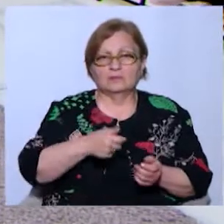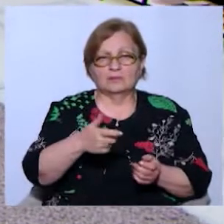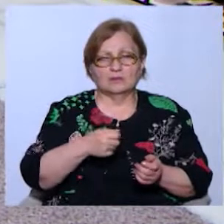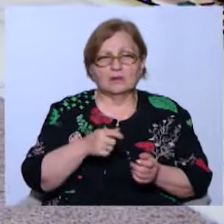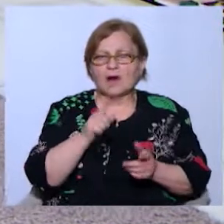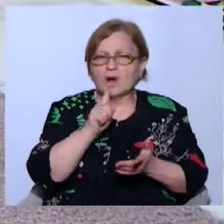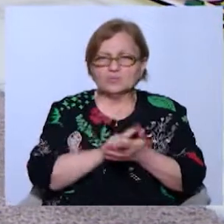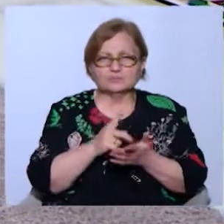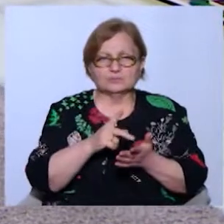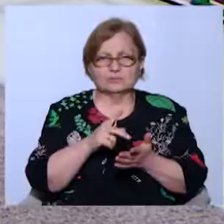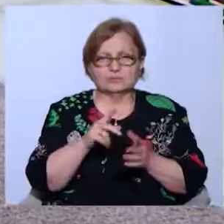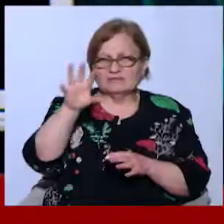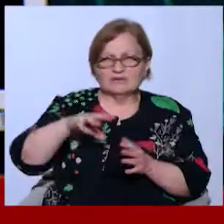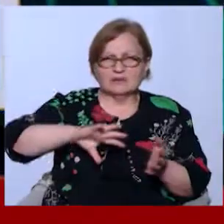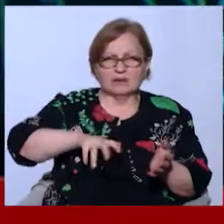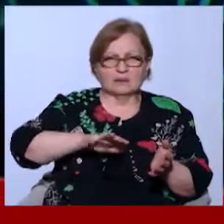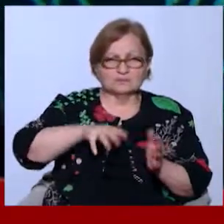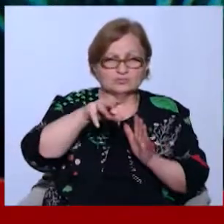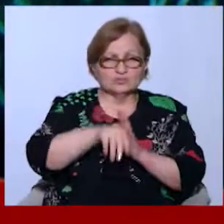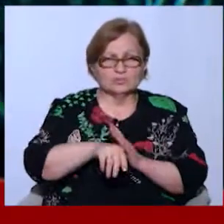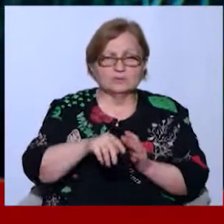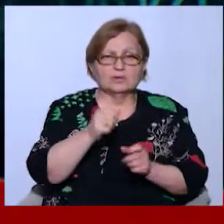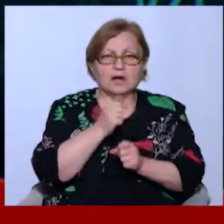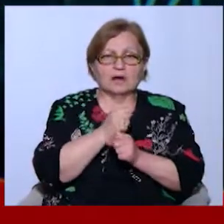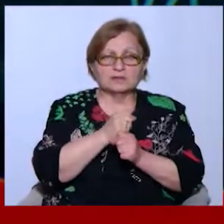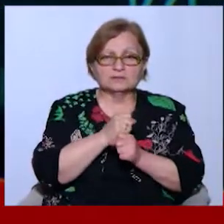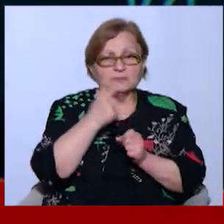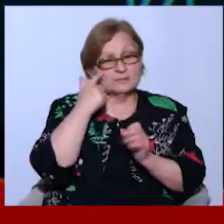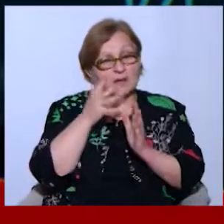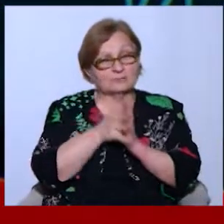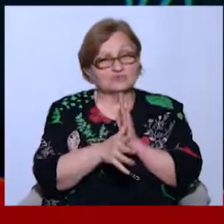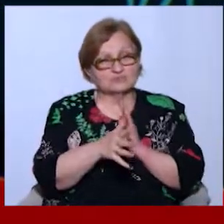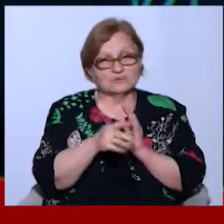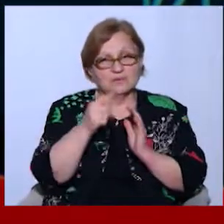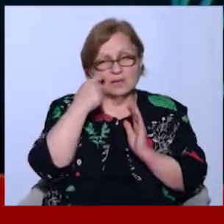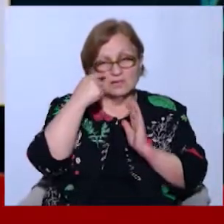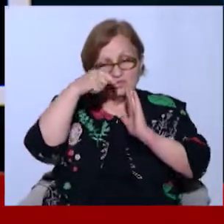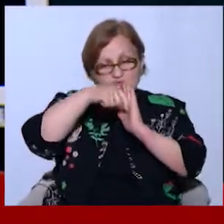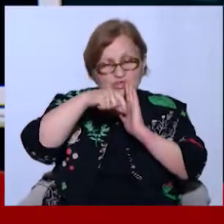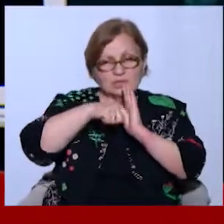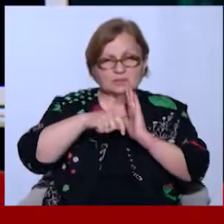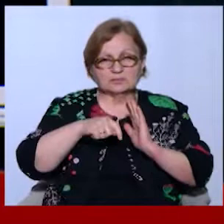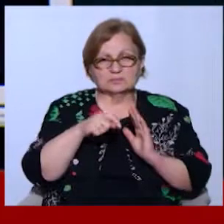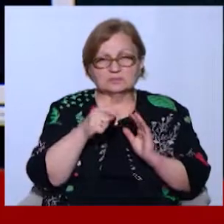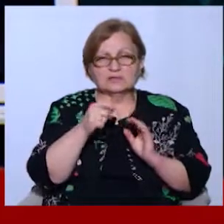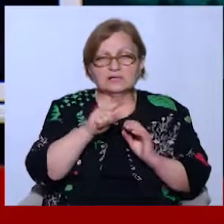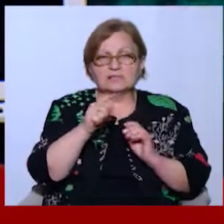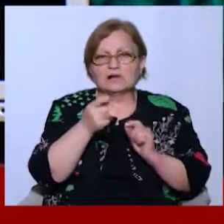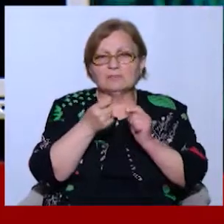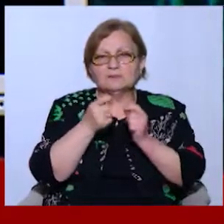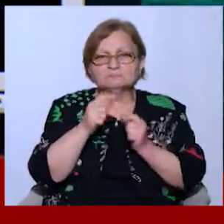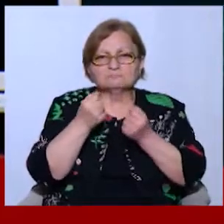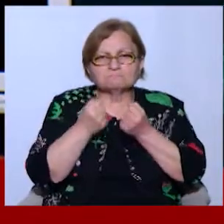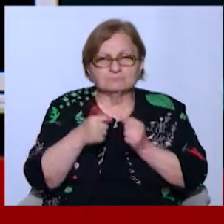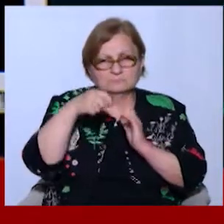კუბი და რაბსავარი უნდა იყოს ერთგვაროვანი. კამათელს აკეთებენ გამჭვირვალეს, იმიტომ რომ ჩანდეს რომ მაგალითად ან პატარა ტყვიის ნაჭერი ან